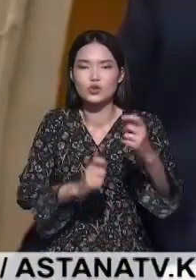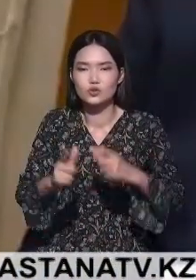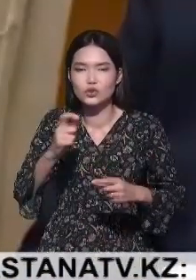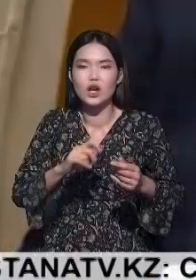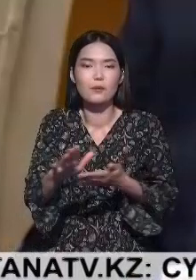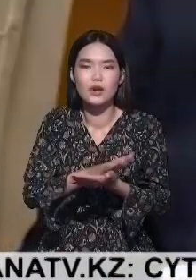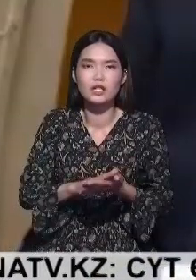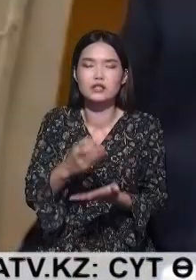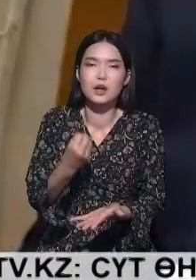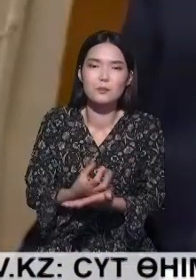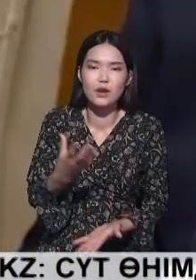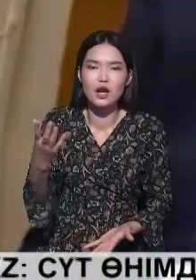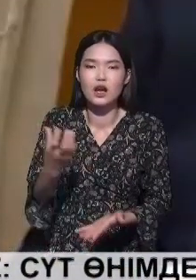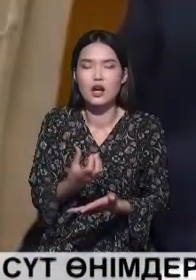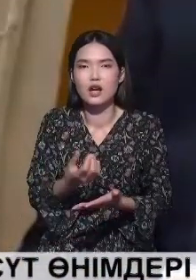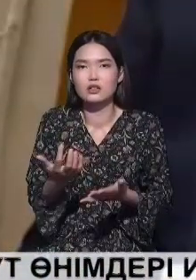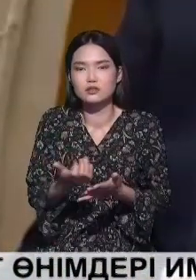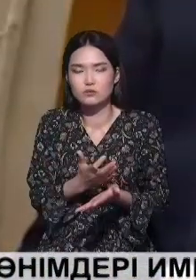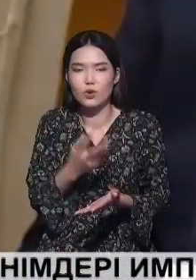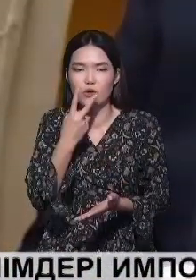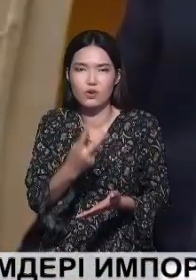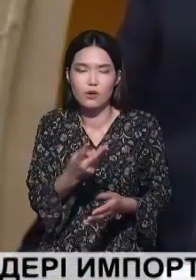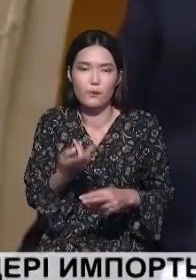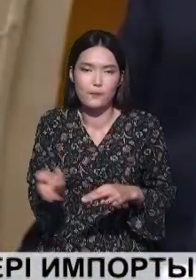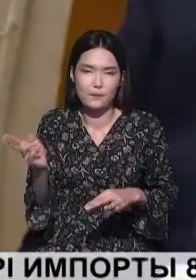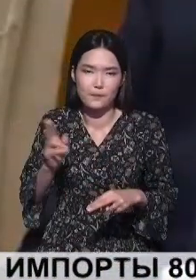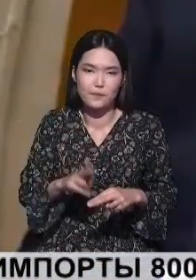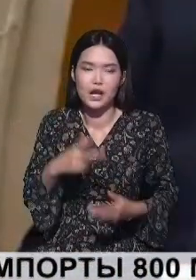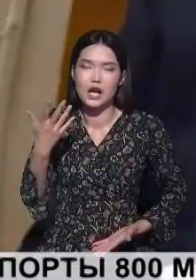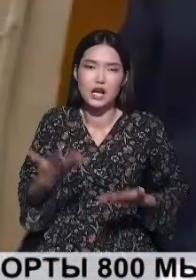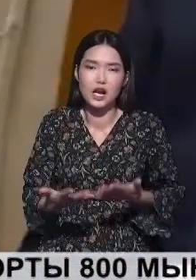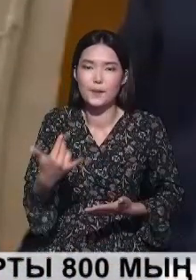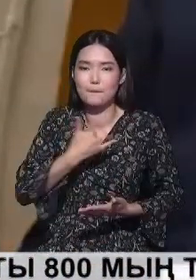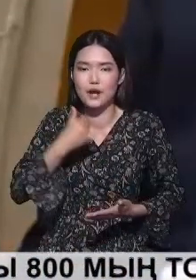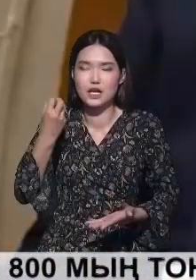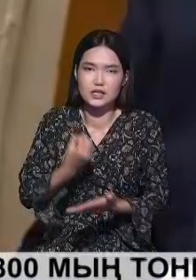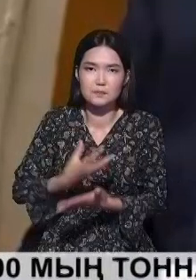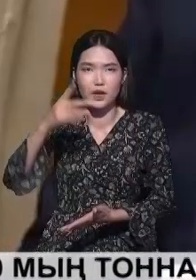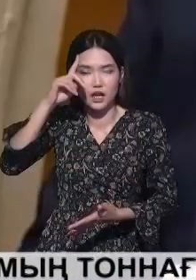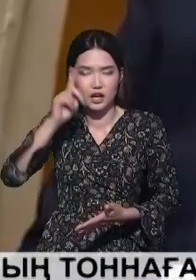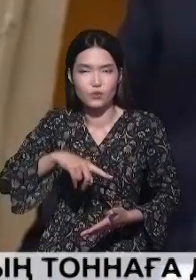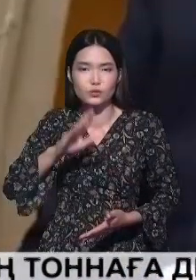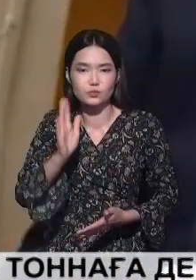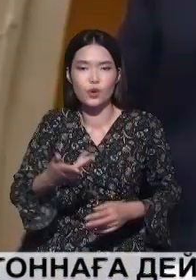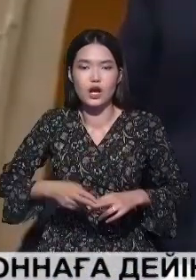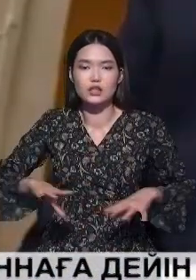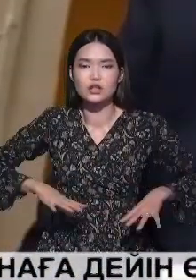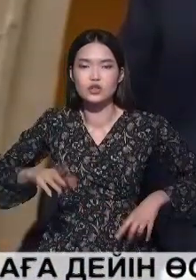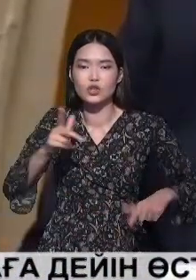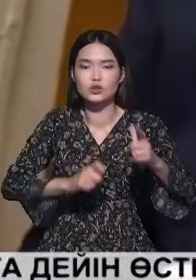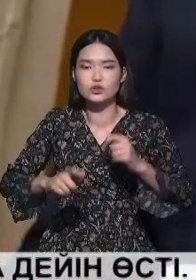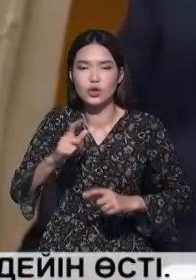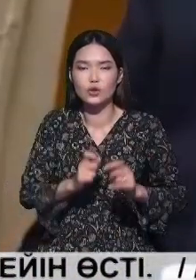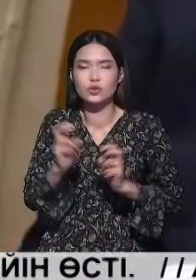ешқандай бағалаусыз, бағасыз болып бара жатыр. Егер біз бағасын біле білсек, осы жылқы сүтінің өзін